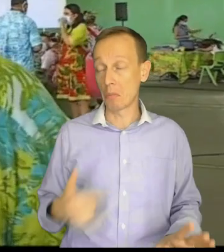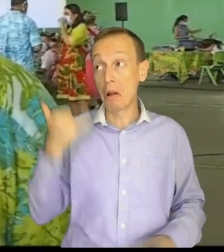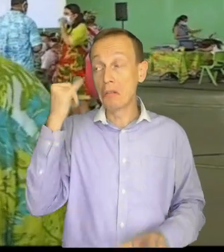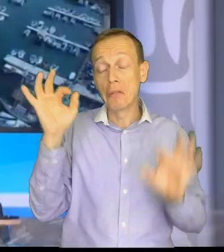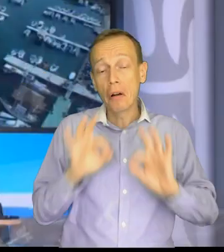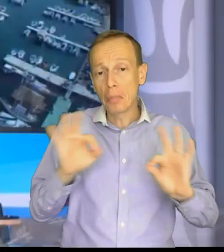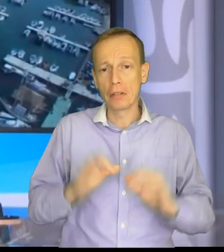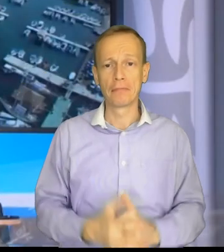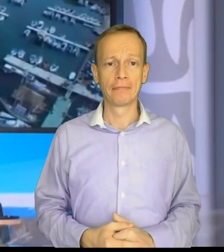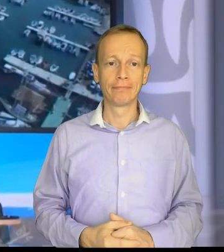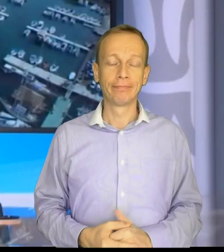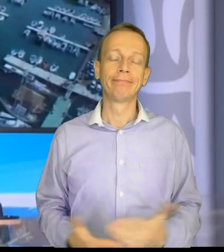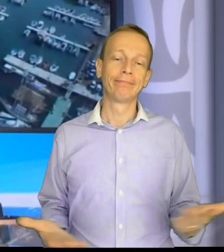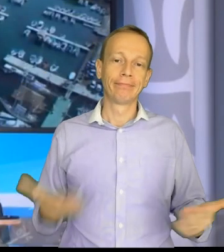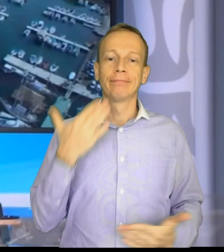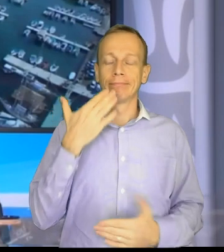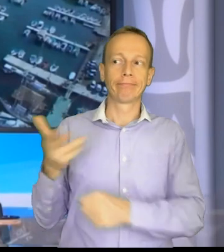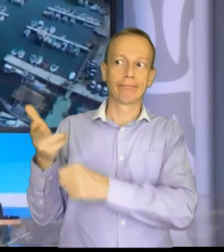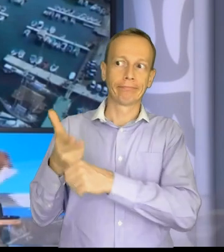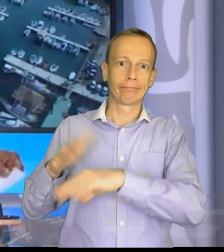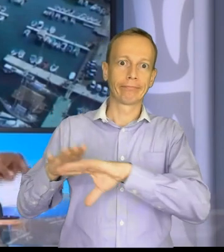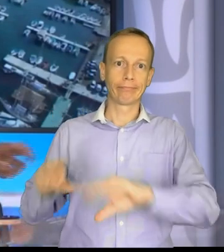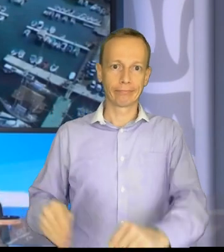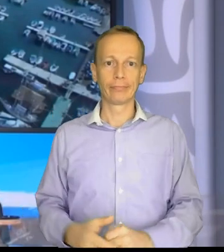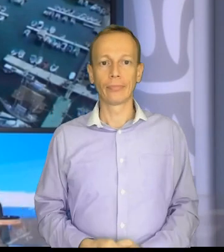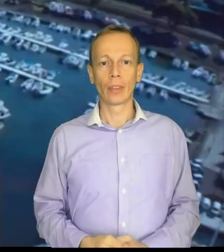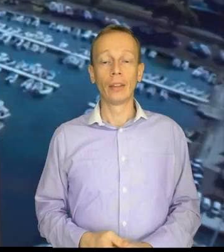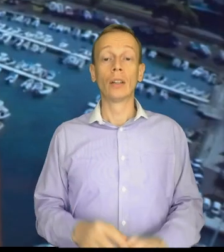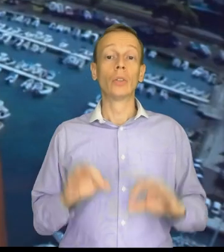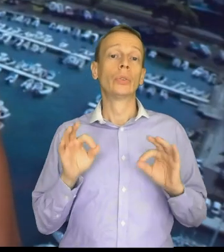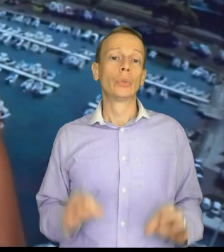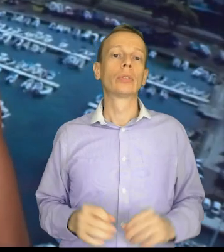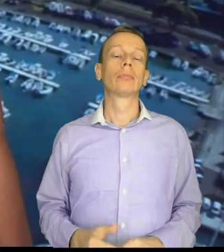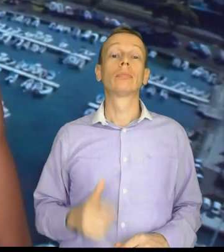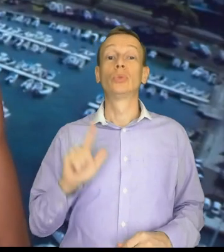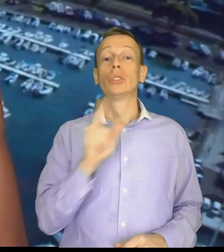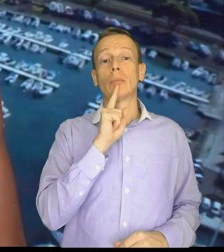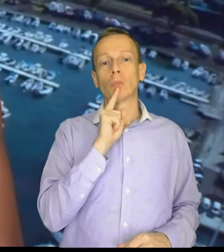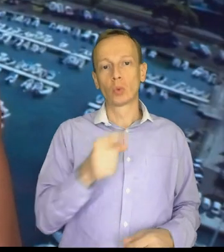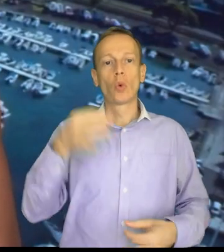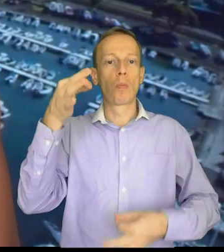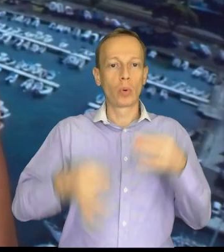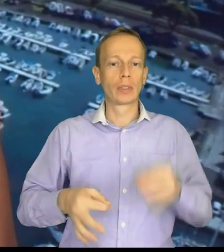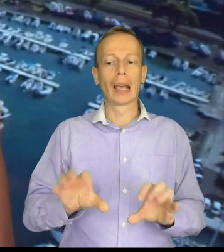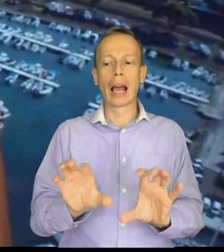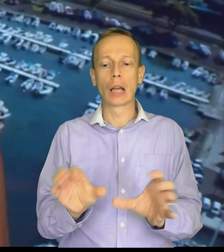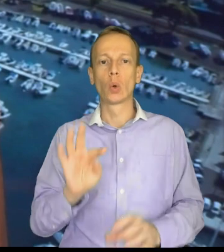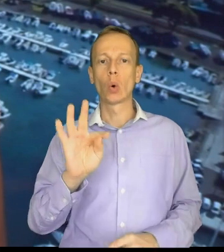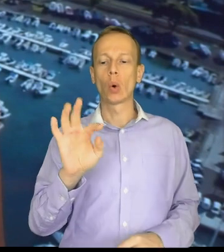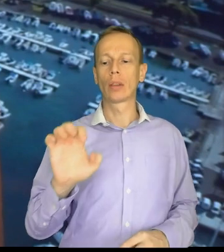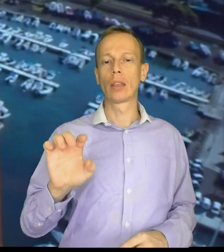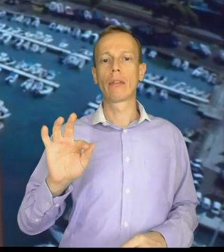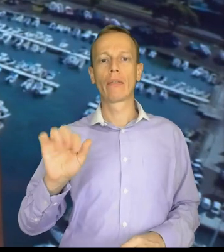d'idée. Merci Ayata pour cet éclairage en tout cas. Et puis, au deuxième jour du procès en appel de l'affaire Radio Tefana,